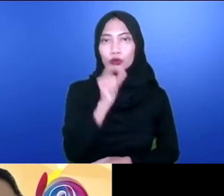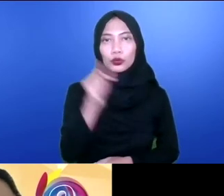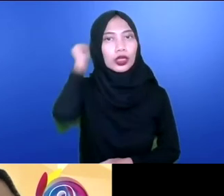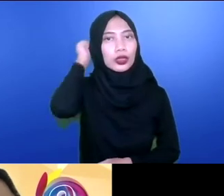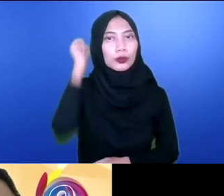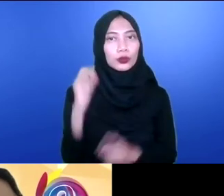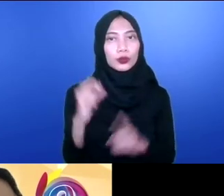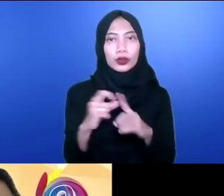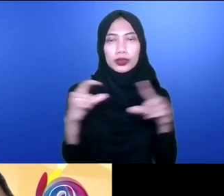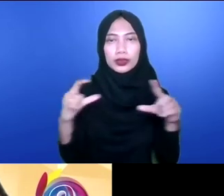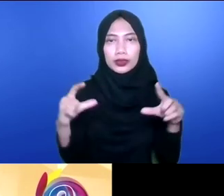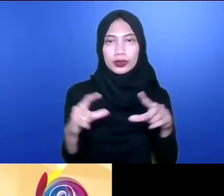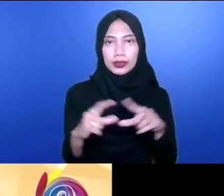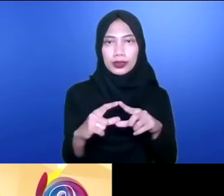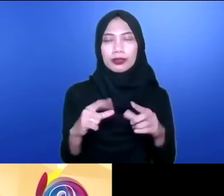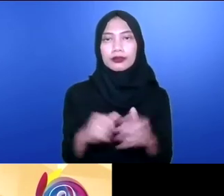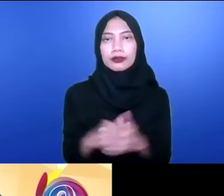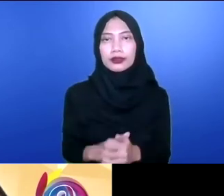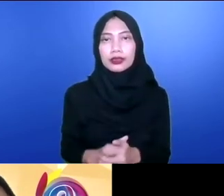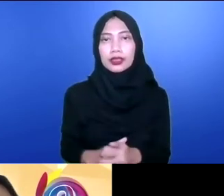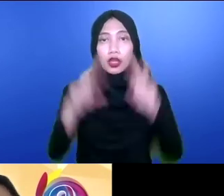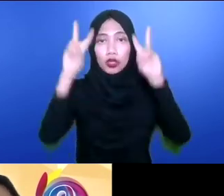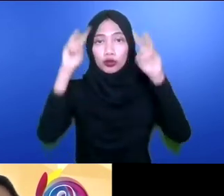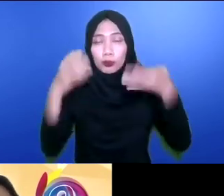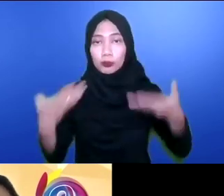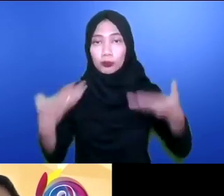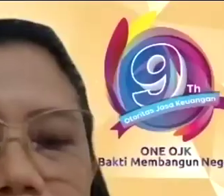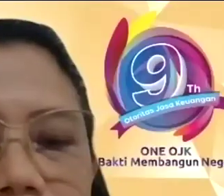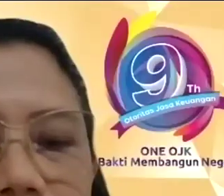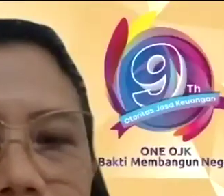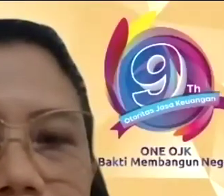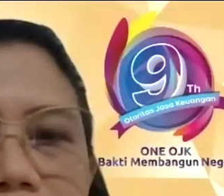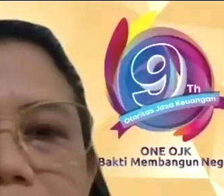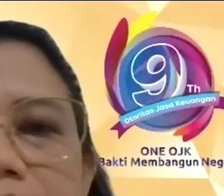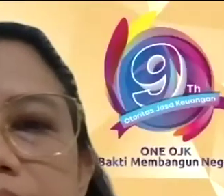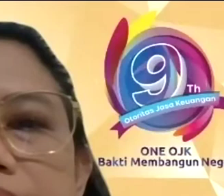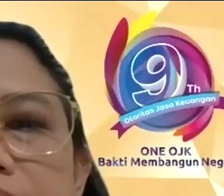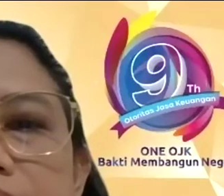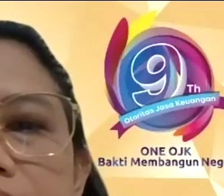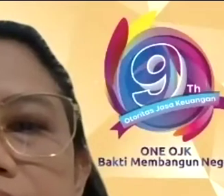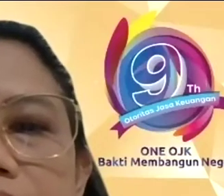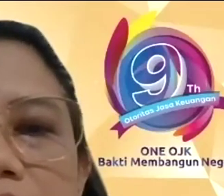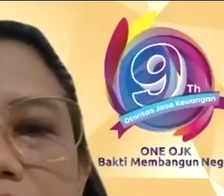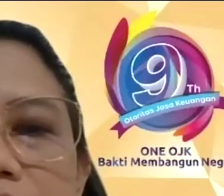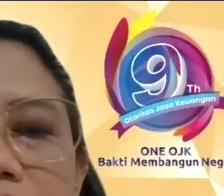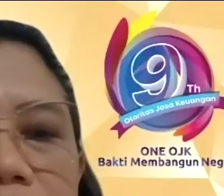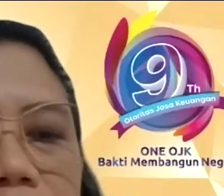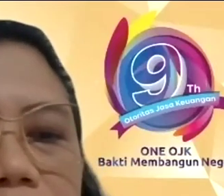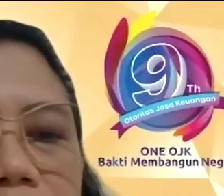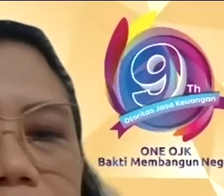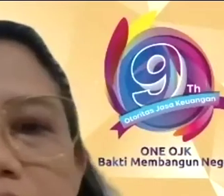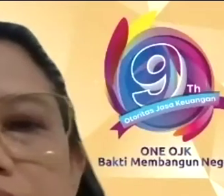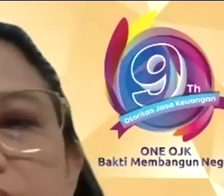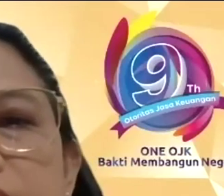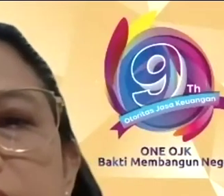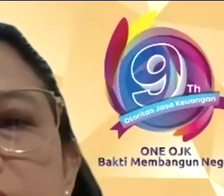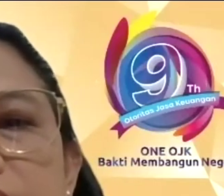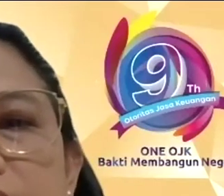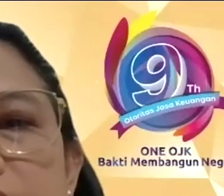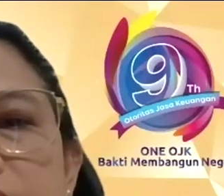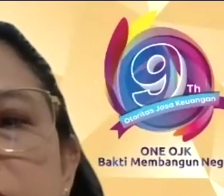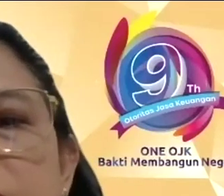ini terkait topik peningkatan literasi keuangan. Jadi menurut Bu Ida, dari pengalaman yang saat